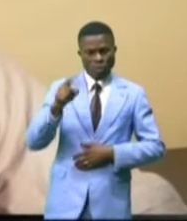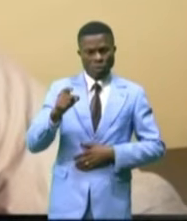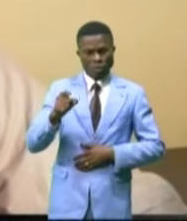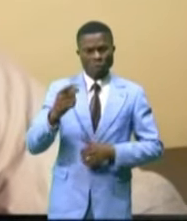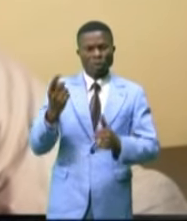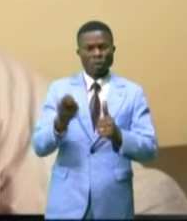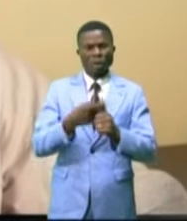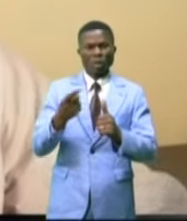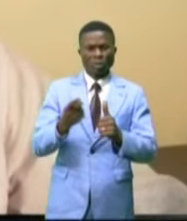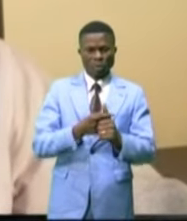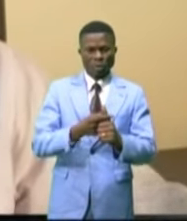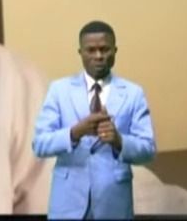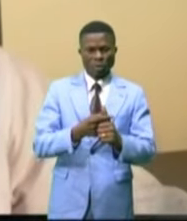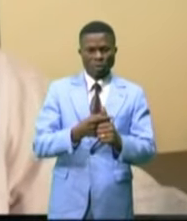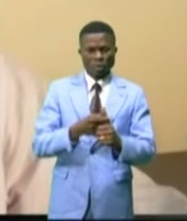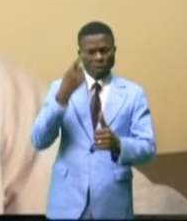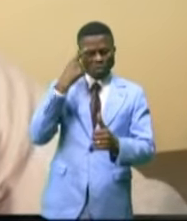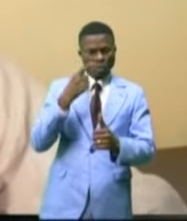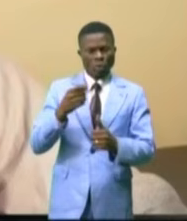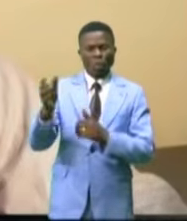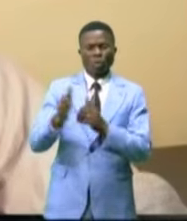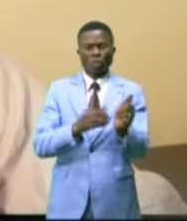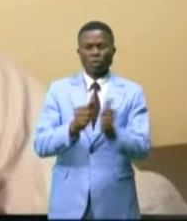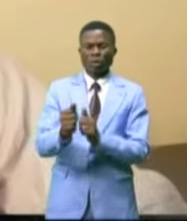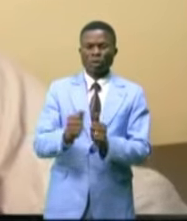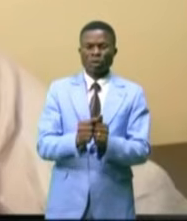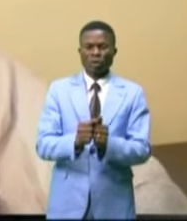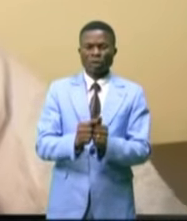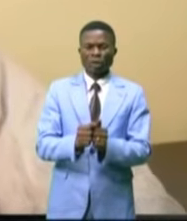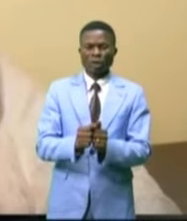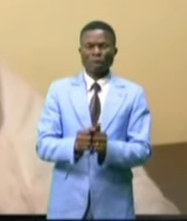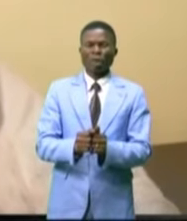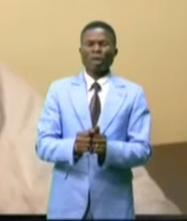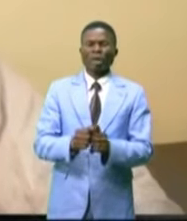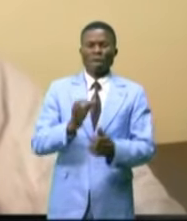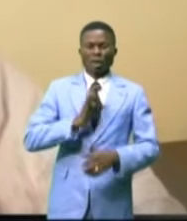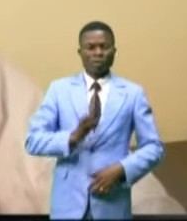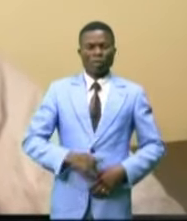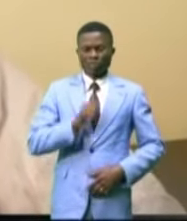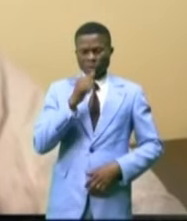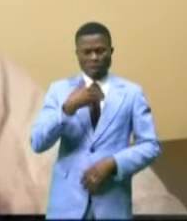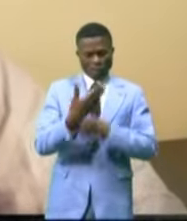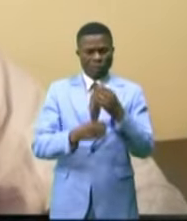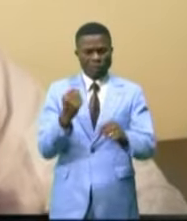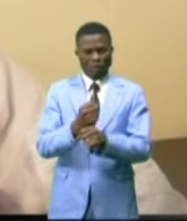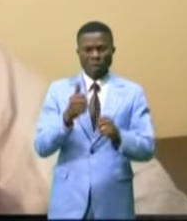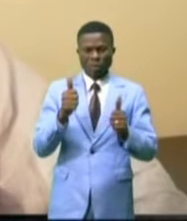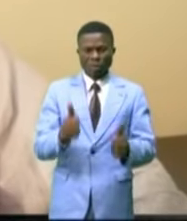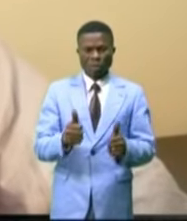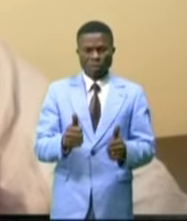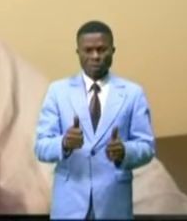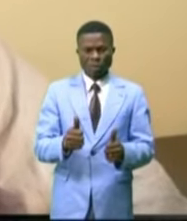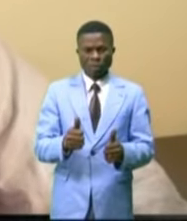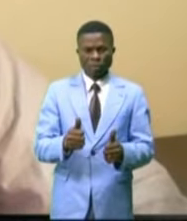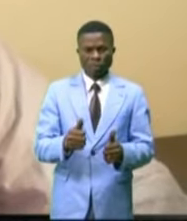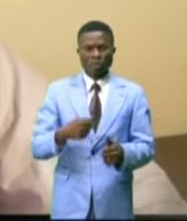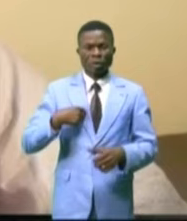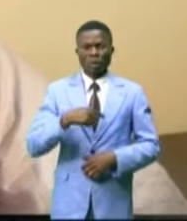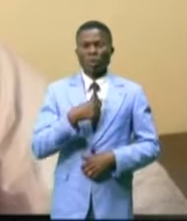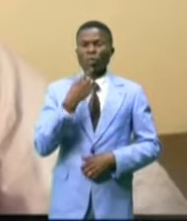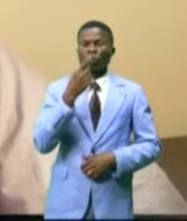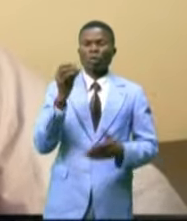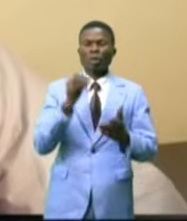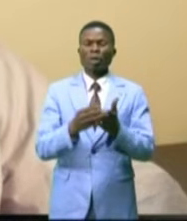surtout de ne pas décevoir le chef de l'État faites du bon boulot et nous disons aussi